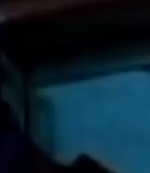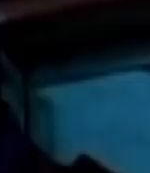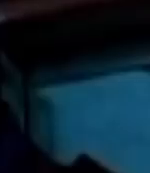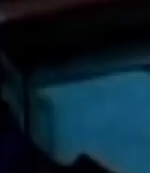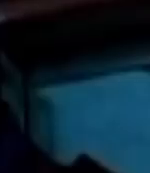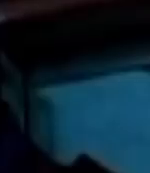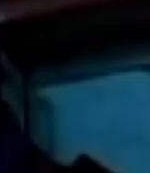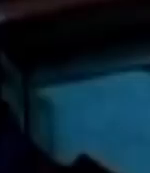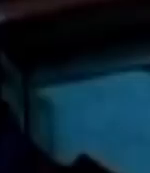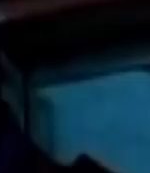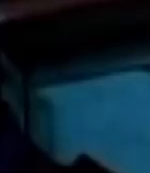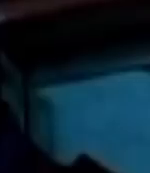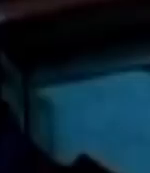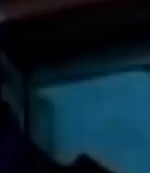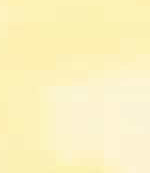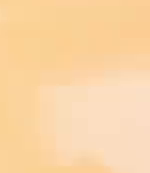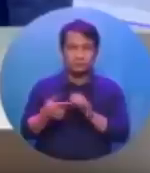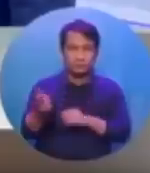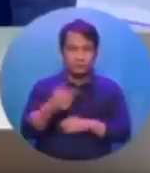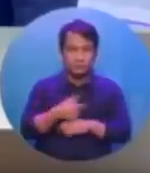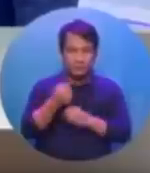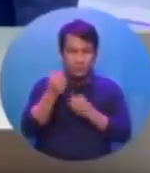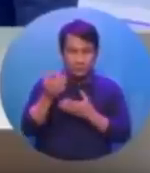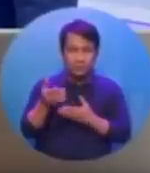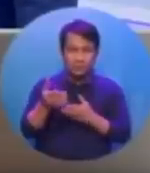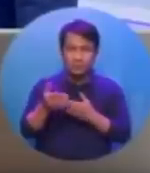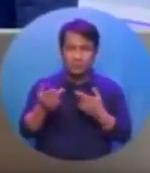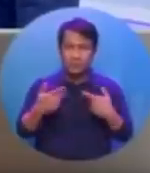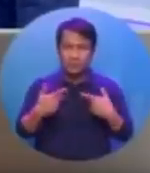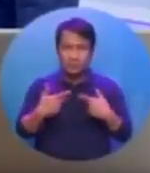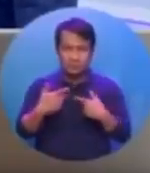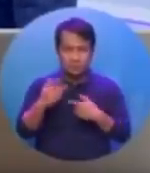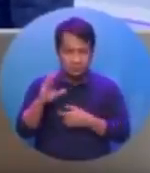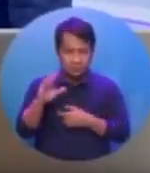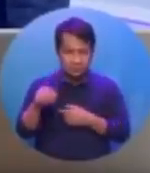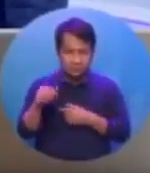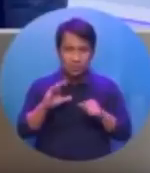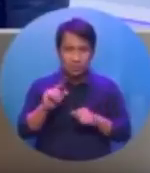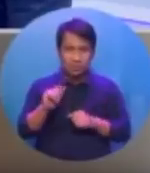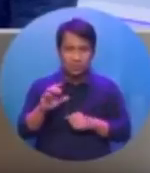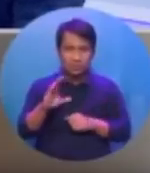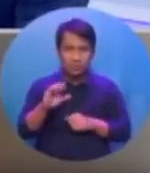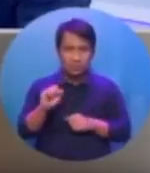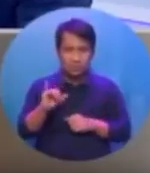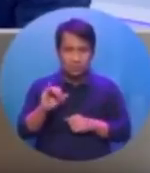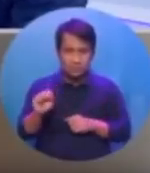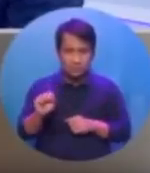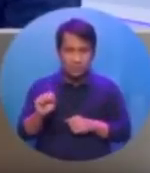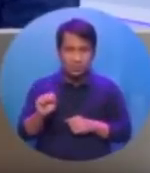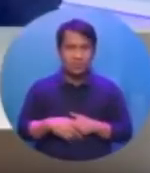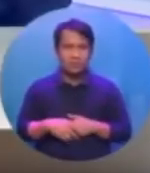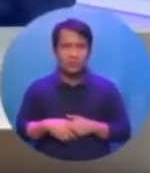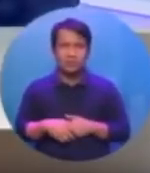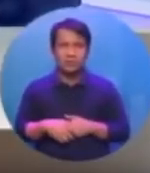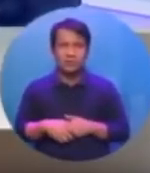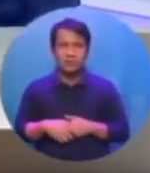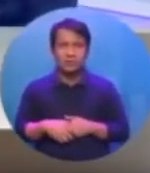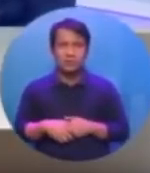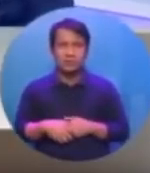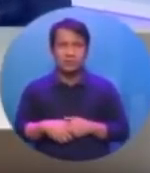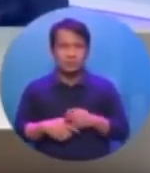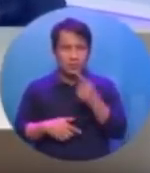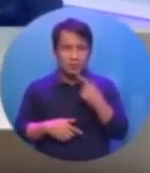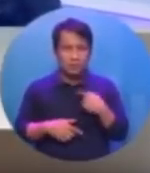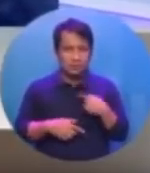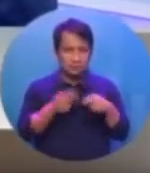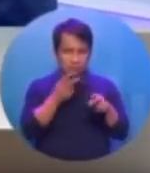eh. 40 at 50 years old lang, 52. Nasa yung telepono si Attorney Garrett tungol ng AXIS party list. Attorney Garrett. Yes, sir. Kanina